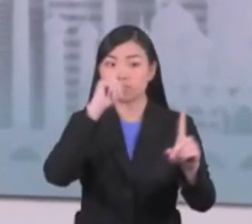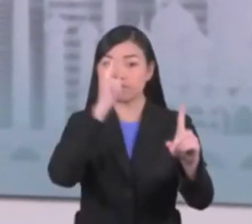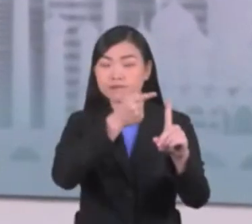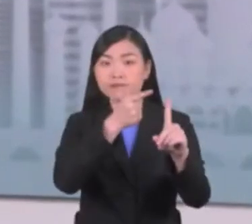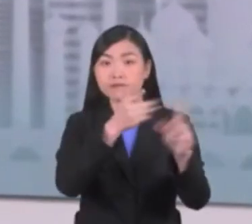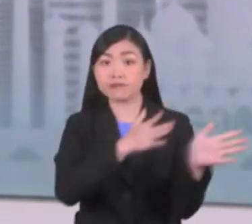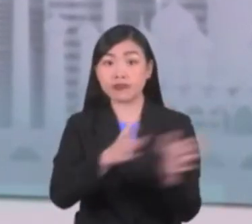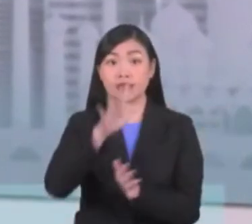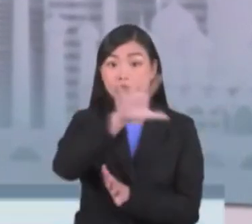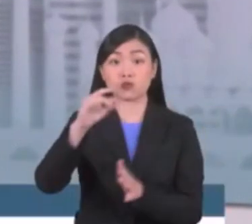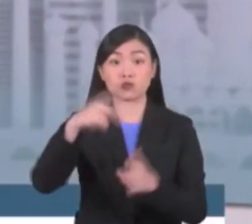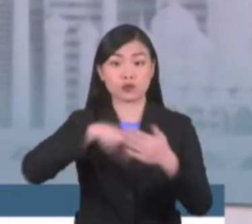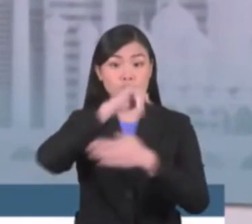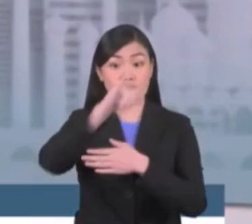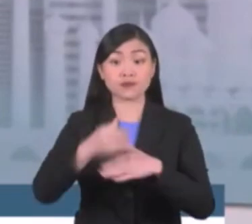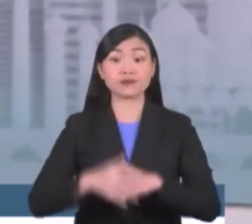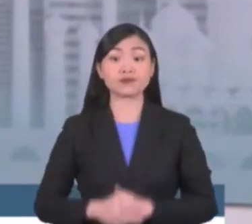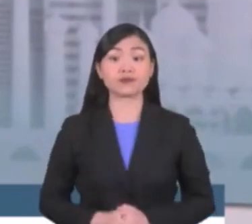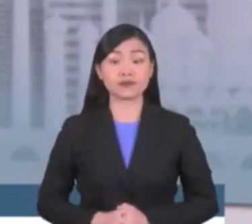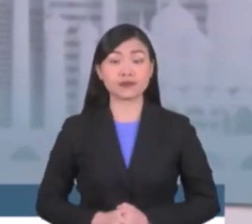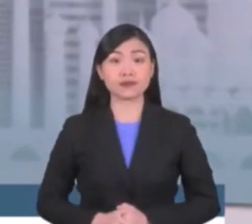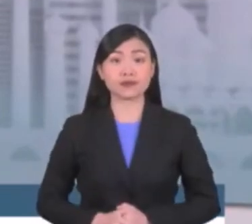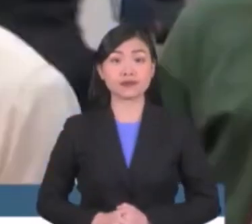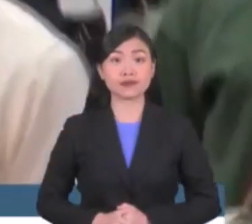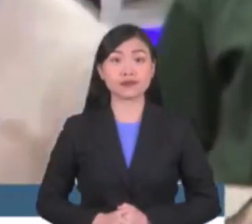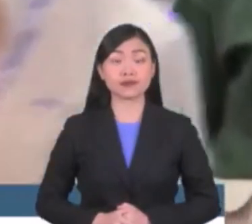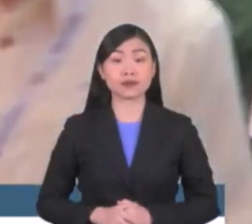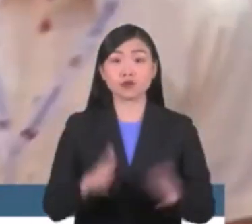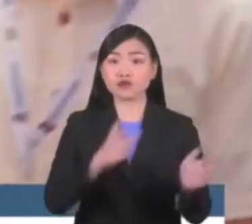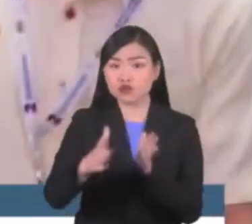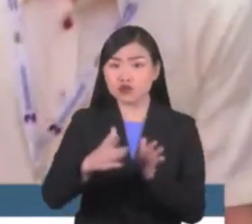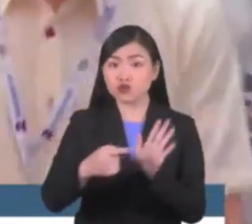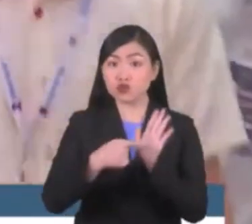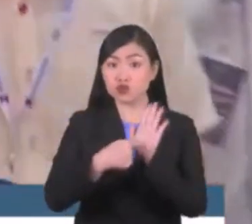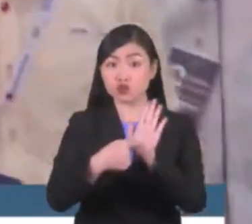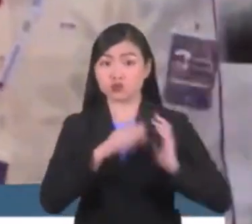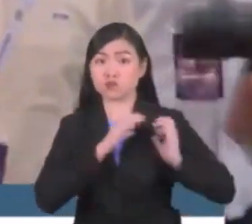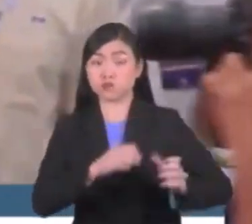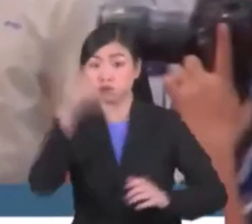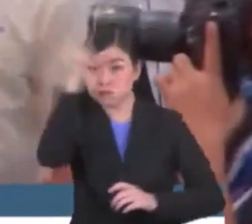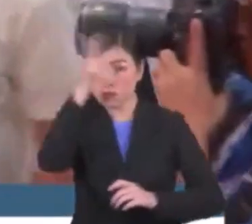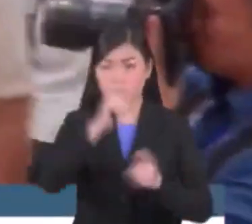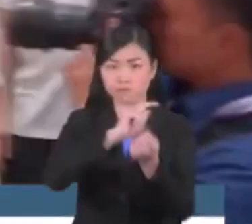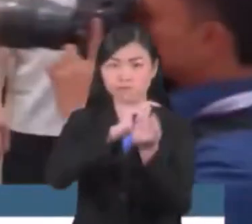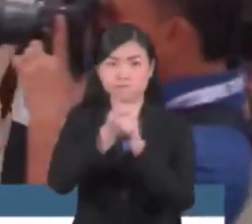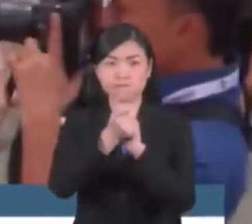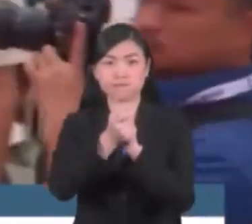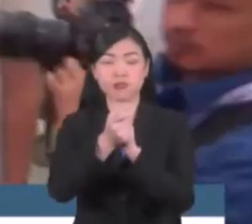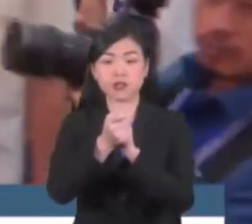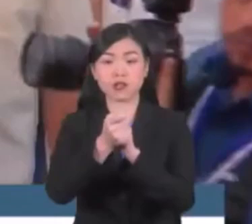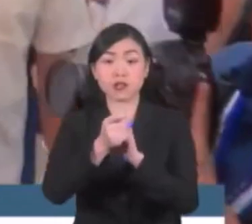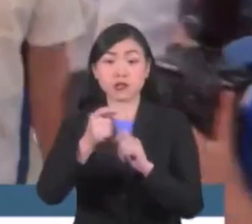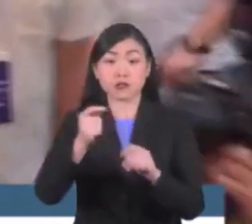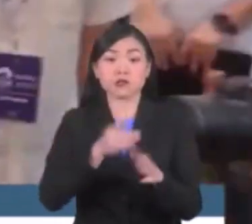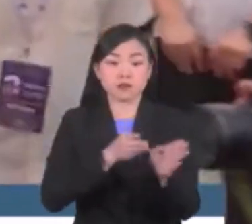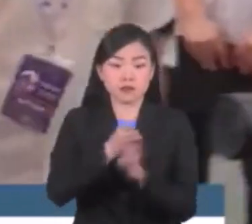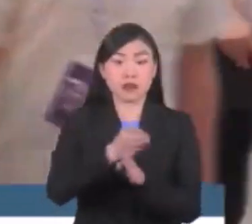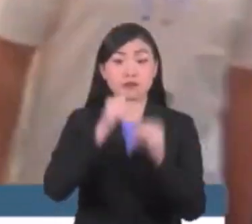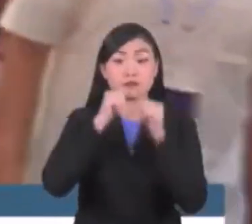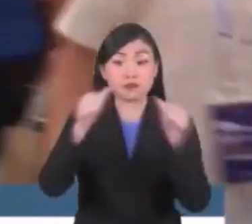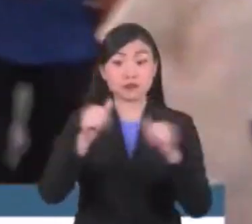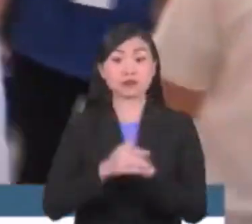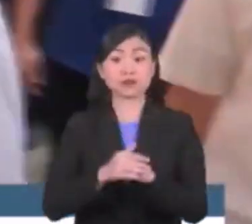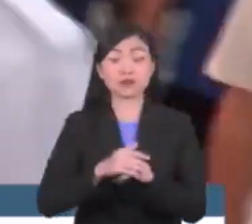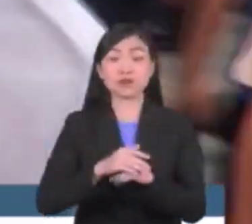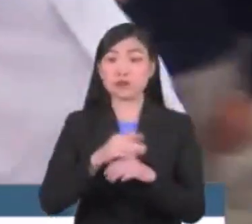sasaran pelaksanaan 500 projek. Inisiatif itu bukti komitmen kerajaan percepat transformasi sektor awam.